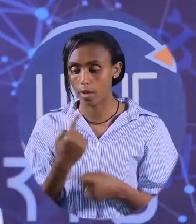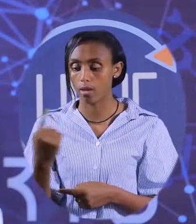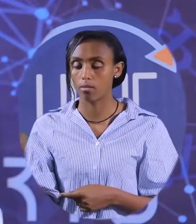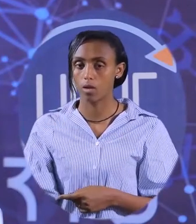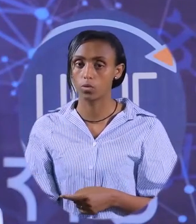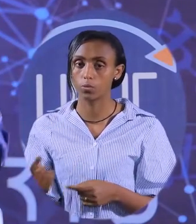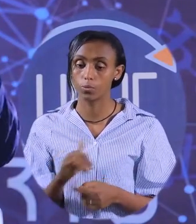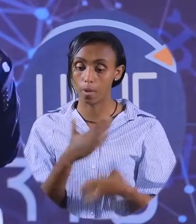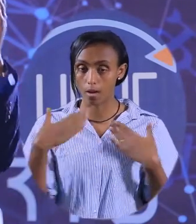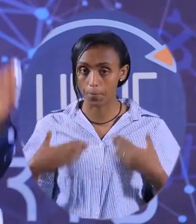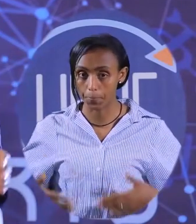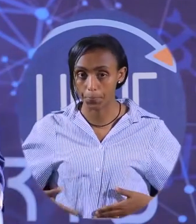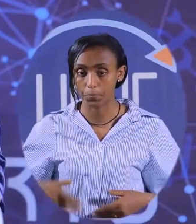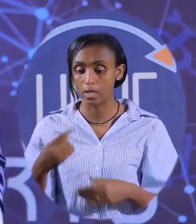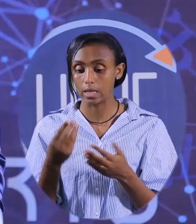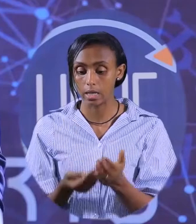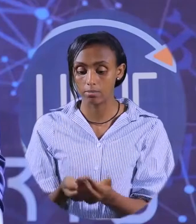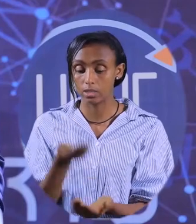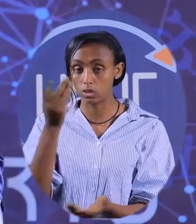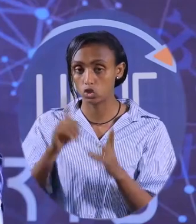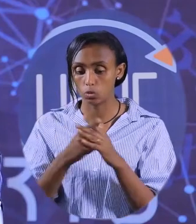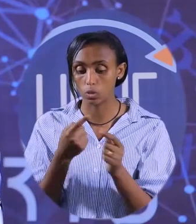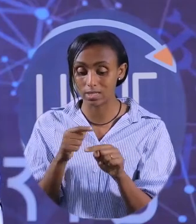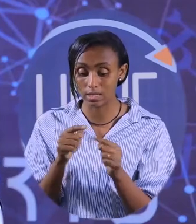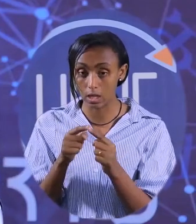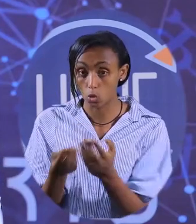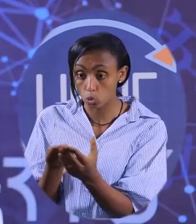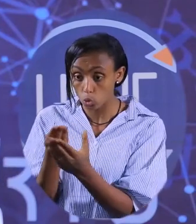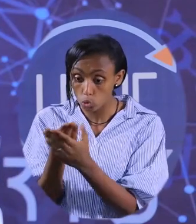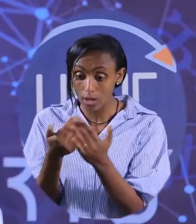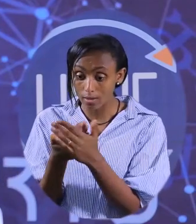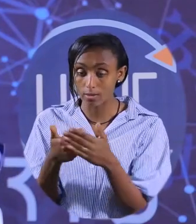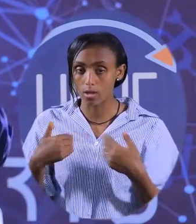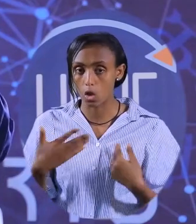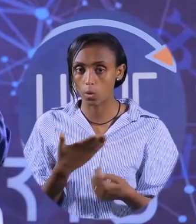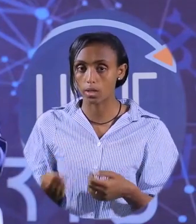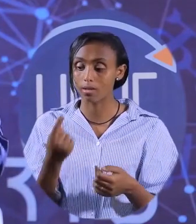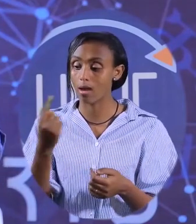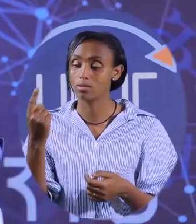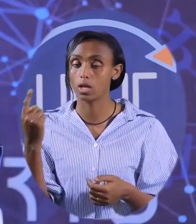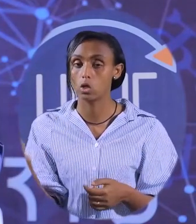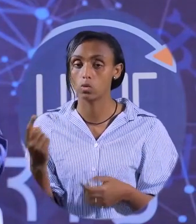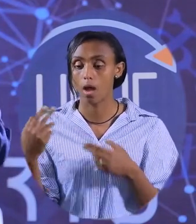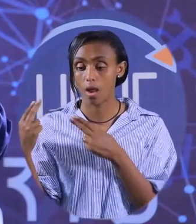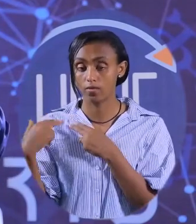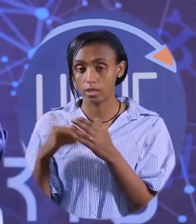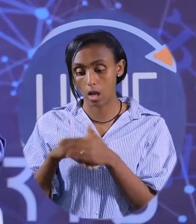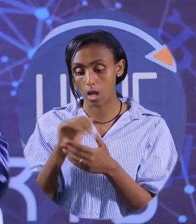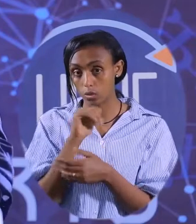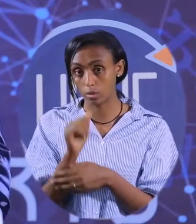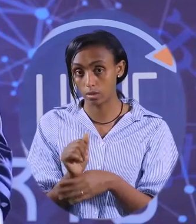እያንዳንዱ ባለድርሻ ከምርት ጀምሮ እስከ ጉርሻ ባለው ጊዜ ውስጥ ሁሉ የእያንዳንዱን ኃላፊነት ካልተወጣ